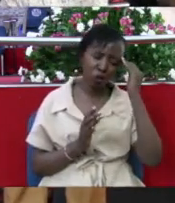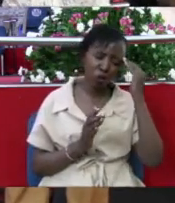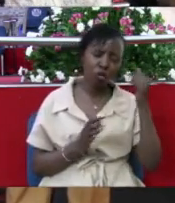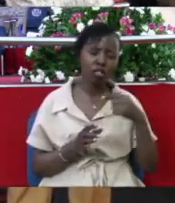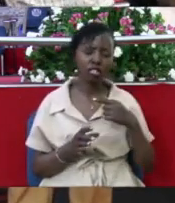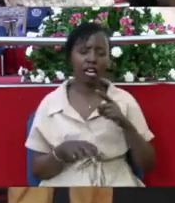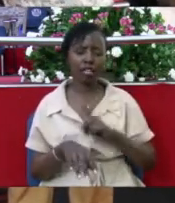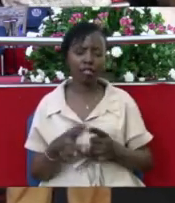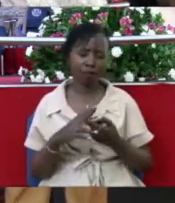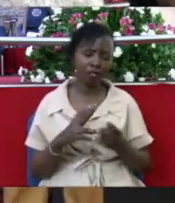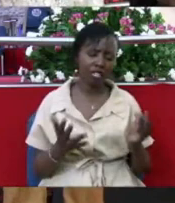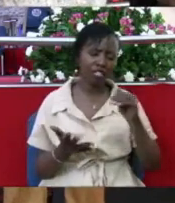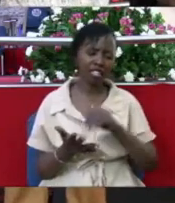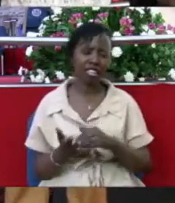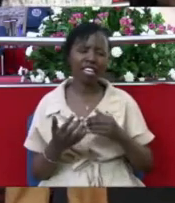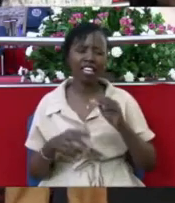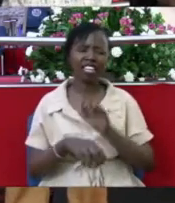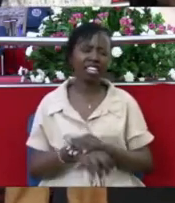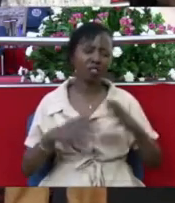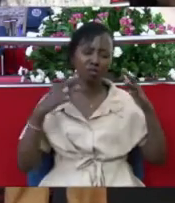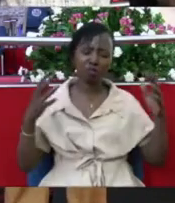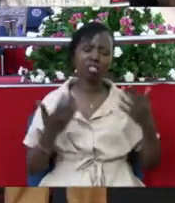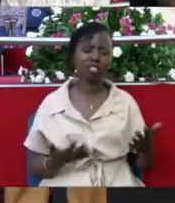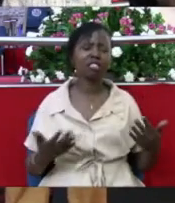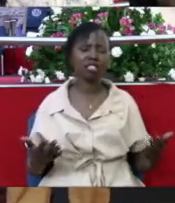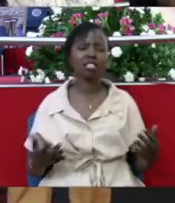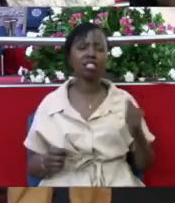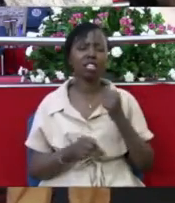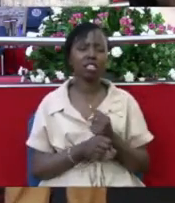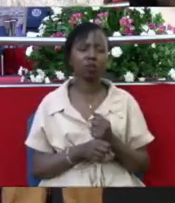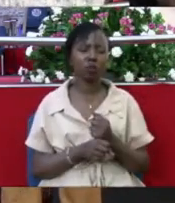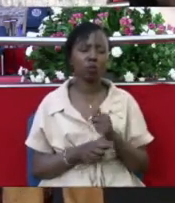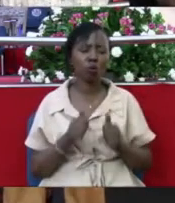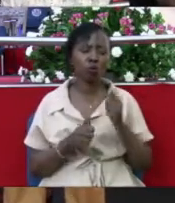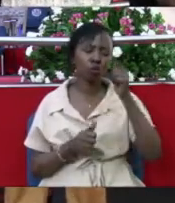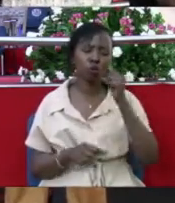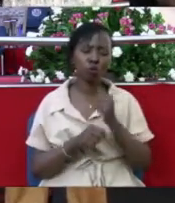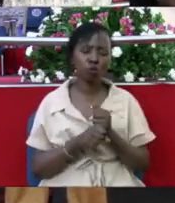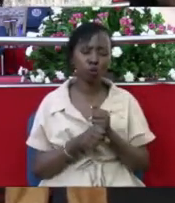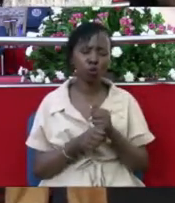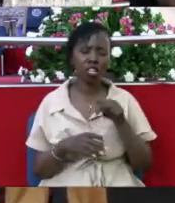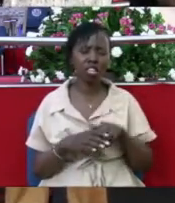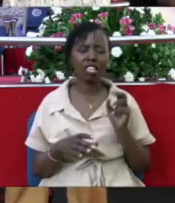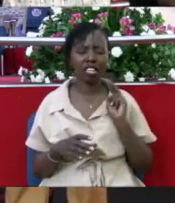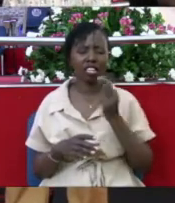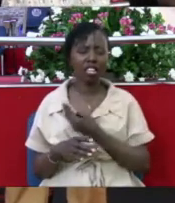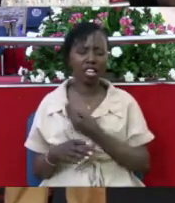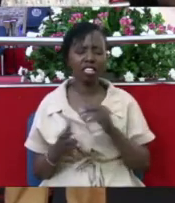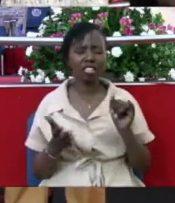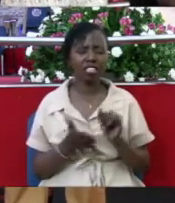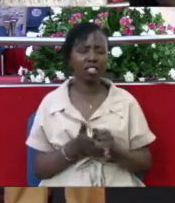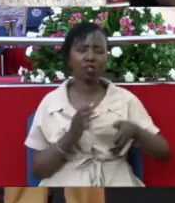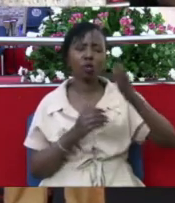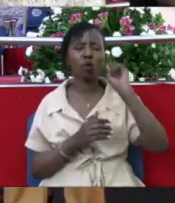katika mwanzo upo atakuwa na mambo makubwa. That you do in us and through us. Ya kwamba unatenda kwetu na kwa sisi. That God, we will walk in humility. Ya kwamba Bwana